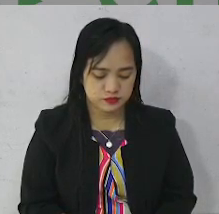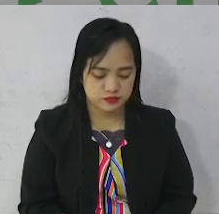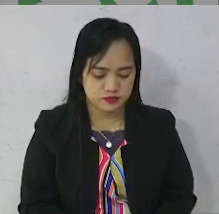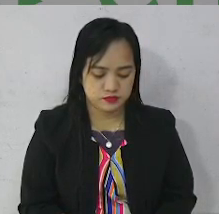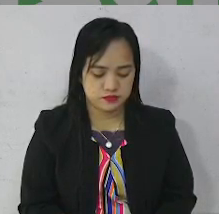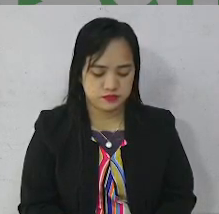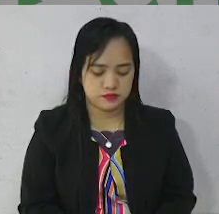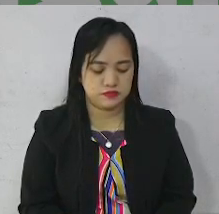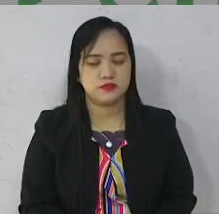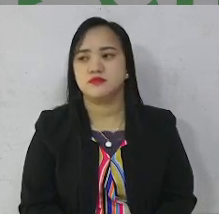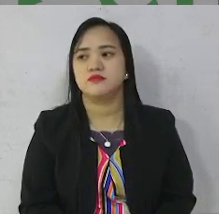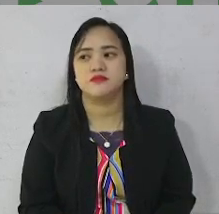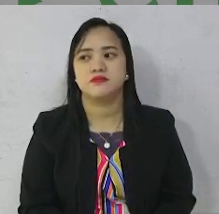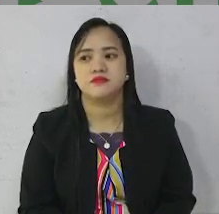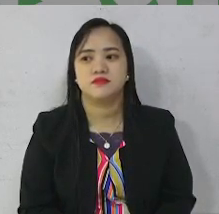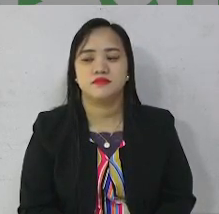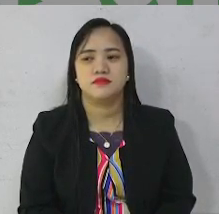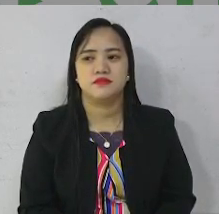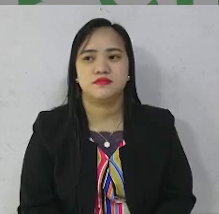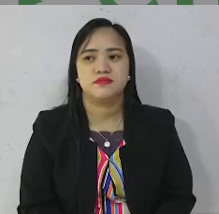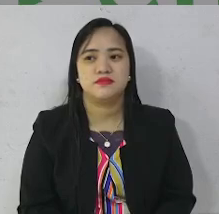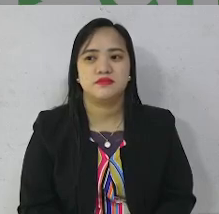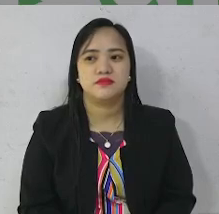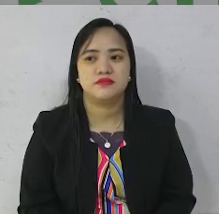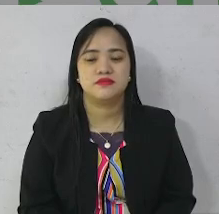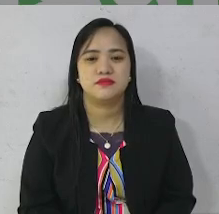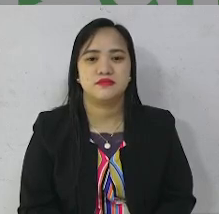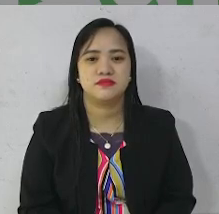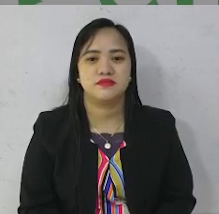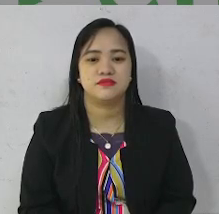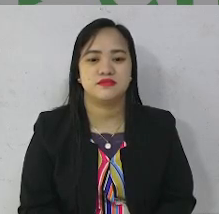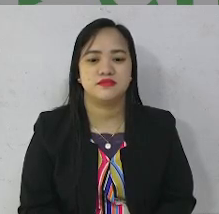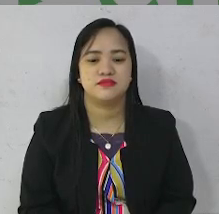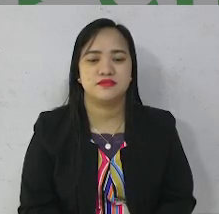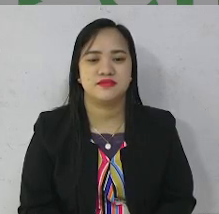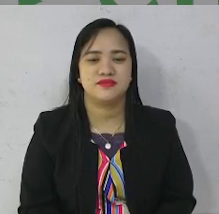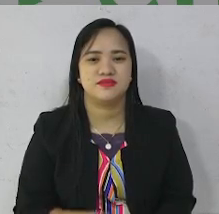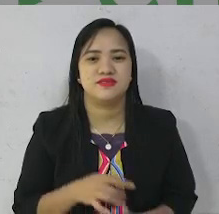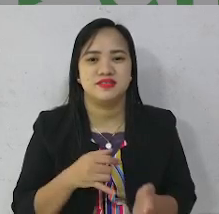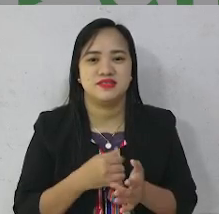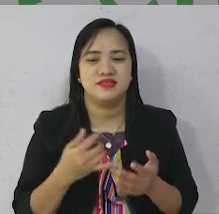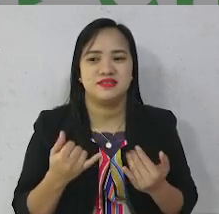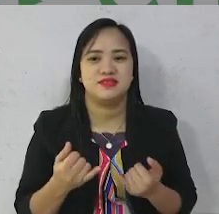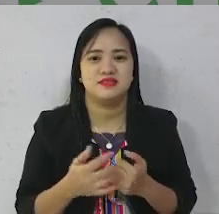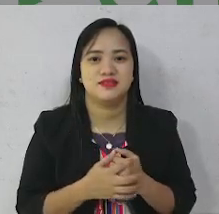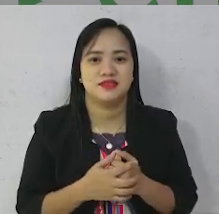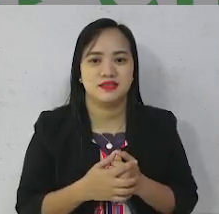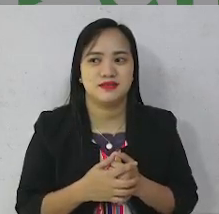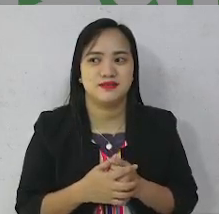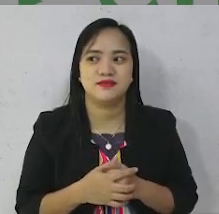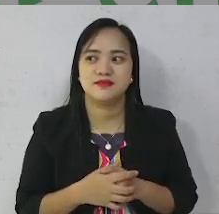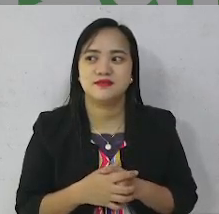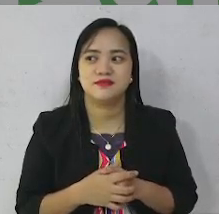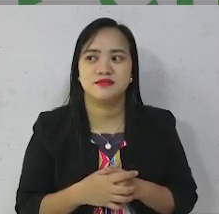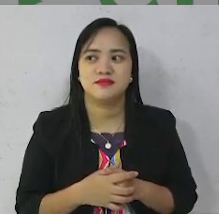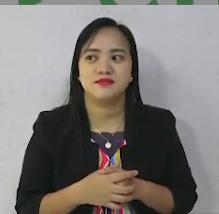ko naku naku Maam Bakit hindi mo lang hinakbangan yon eh si ma'am